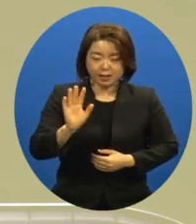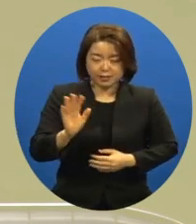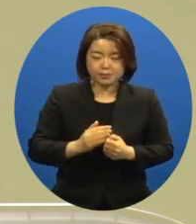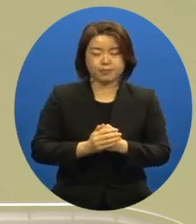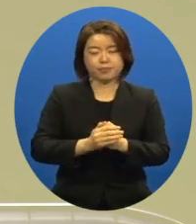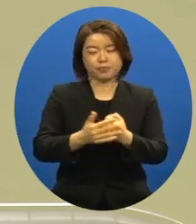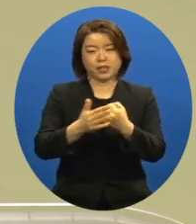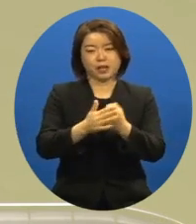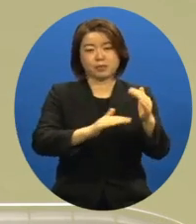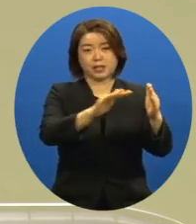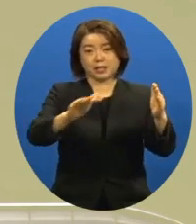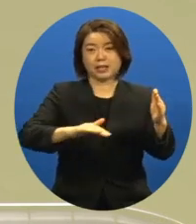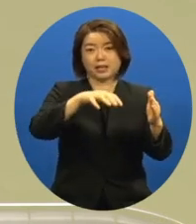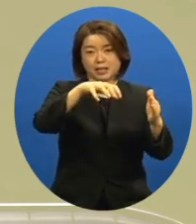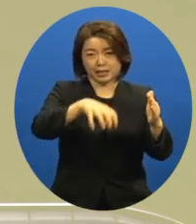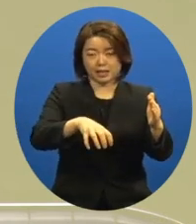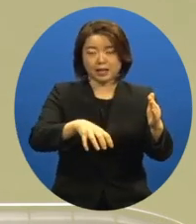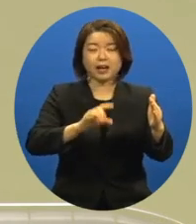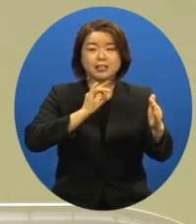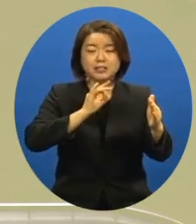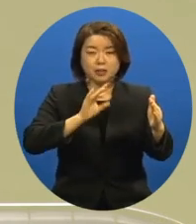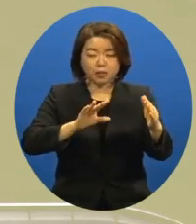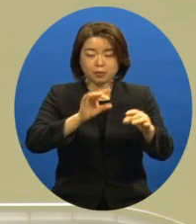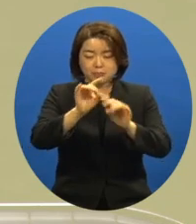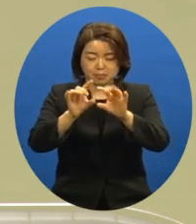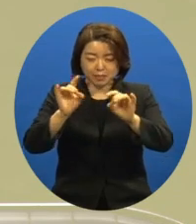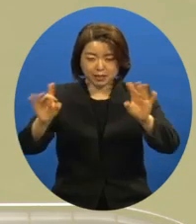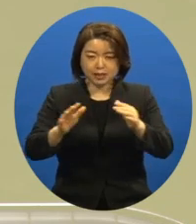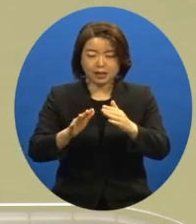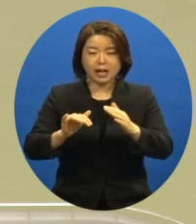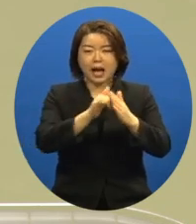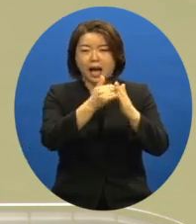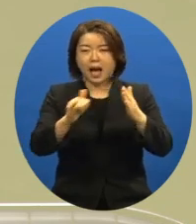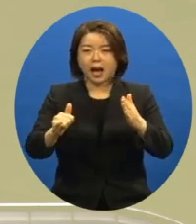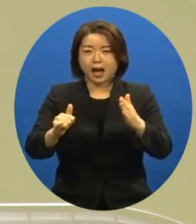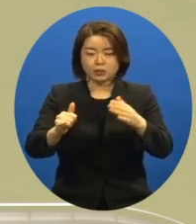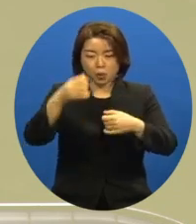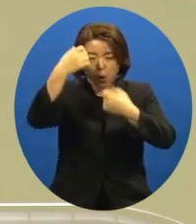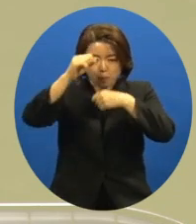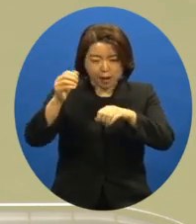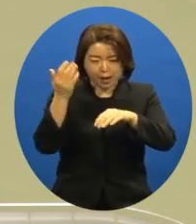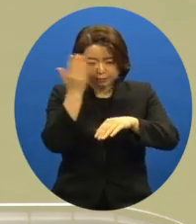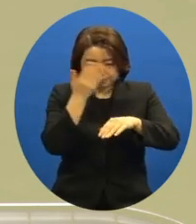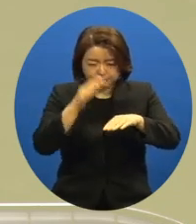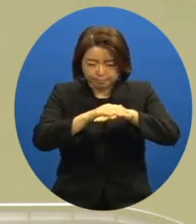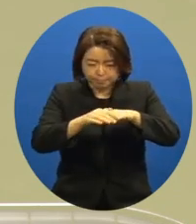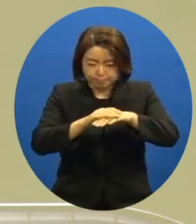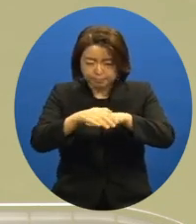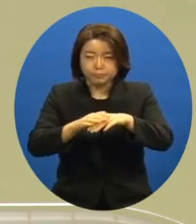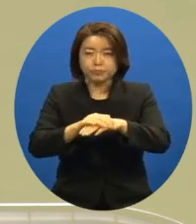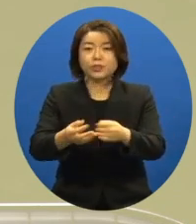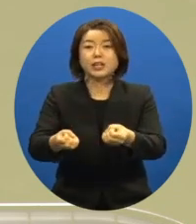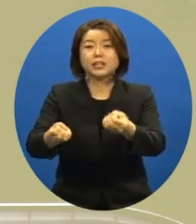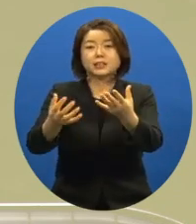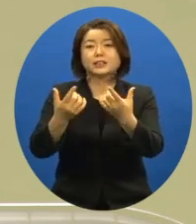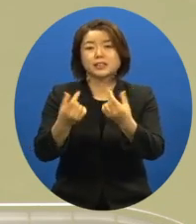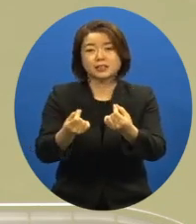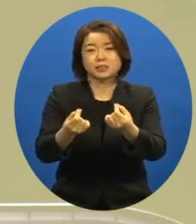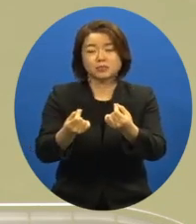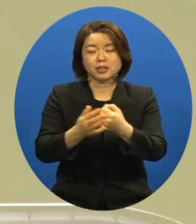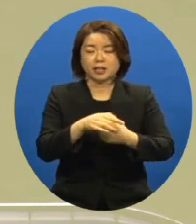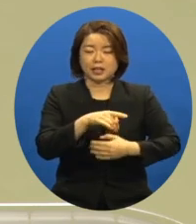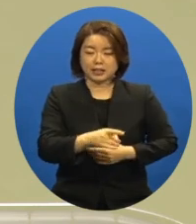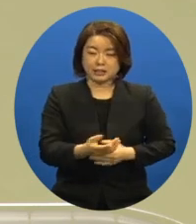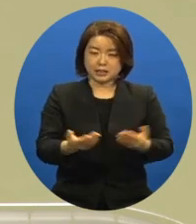가정마다 가족 세족식을 하려고 계획을 했습니다. 이 일을 진행하면서 참 놀라운